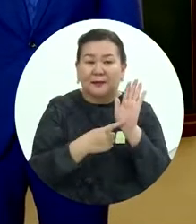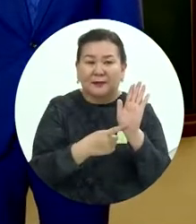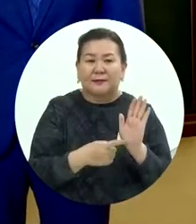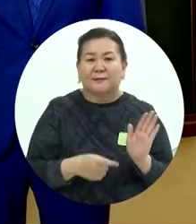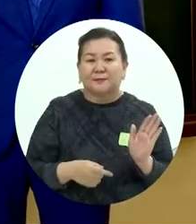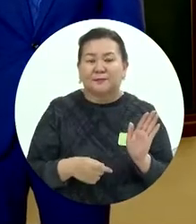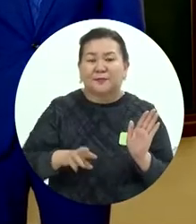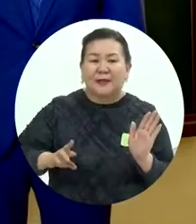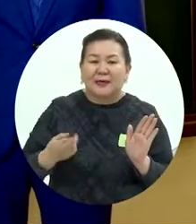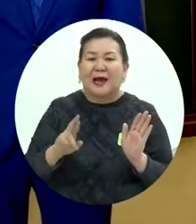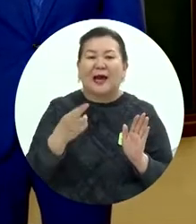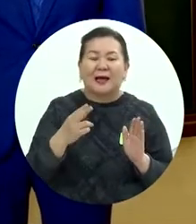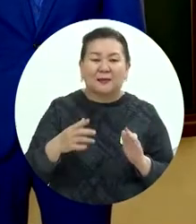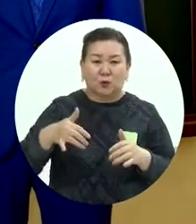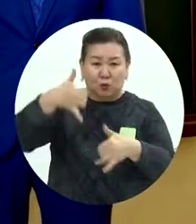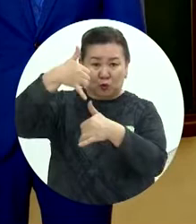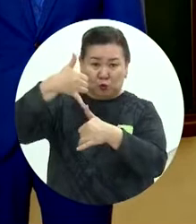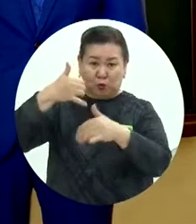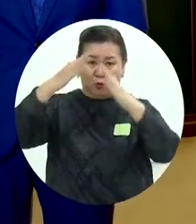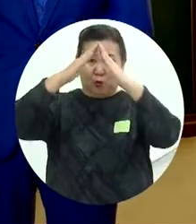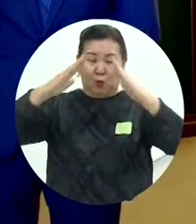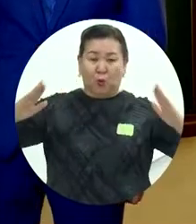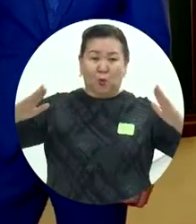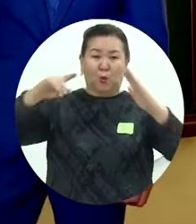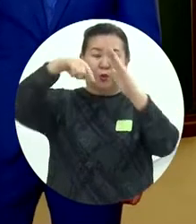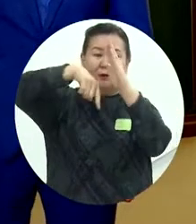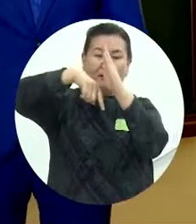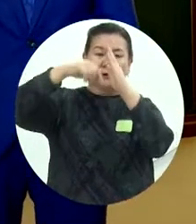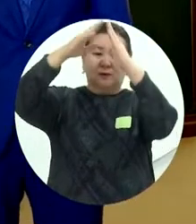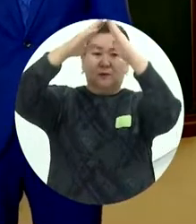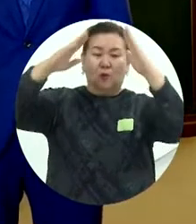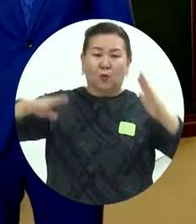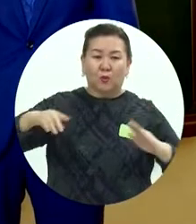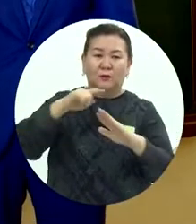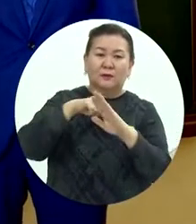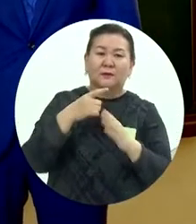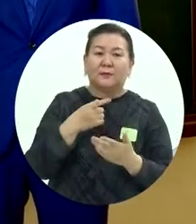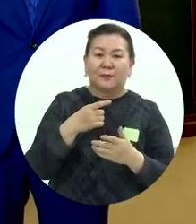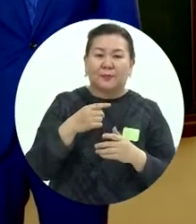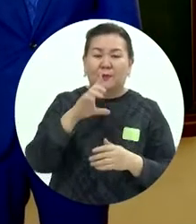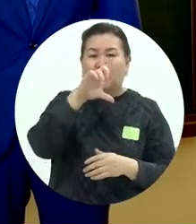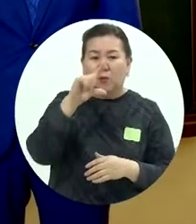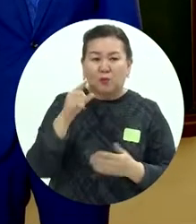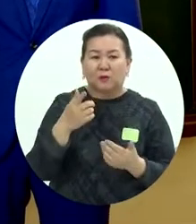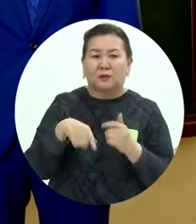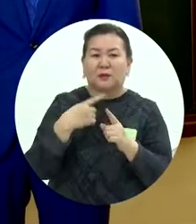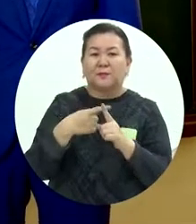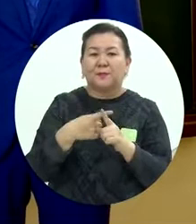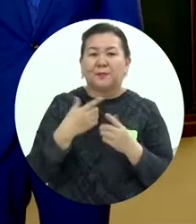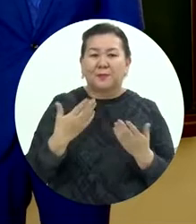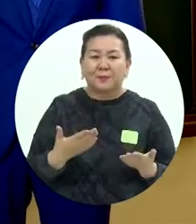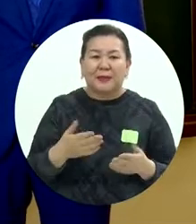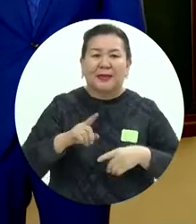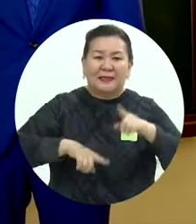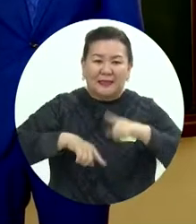ирж байна. Яагаад өндөр уулын оройд цас мөс тогтдөг вэ? За тэгэхээр бид агаарын температур өндөрлөгөө өгч тусмаа буурдаг гэдгийг мэддэг. А тэгэхээр